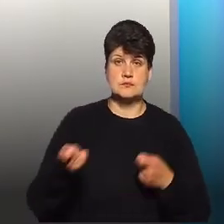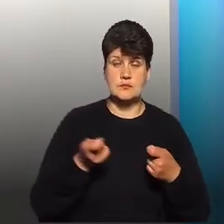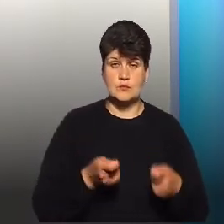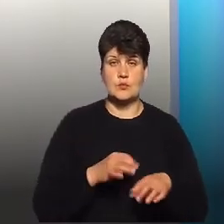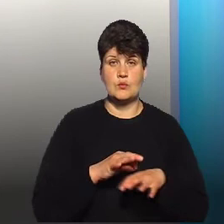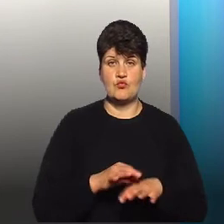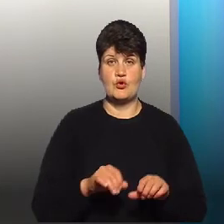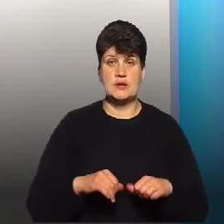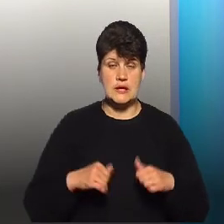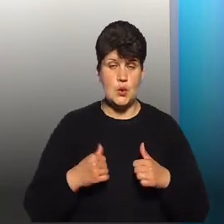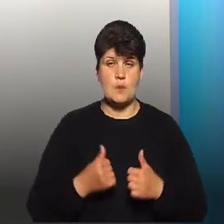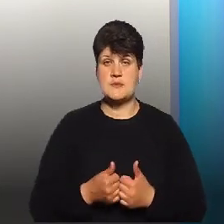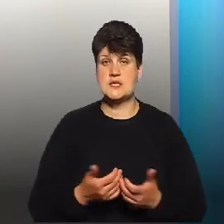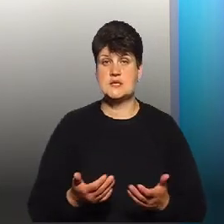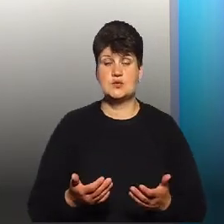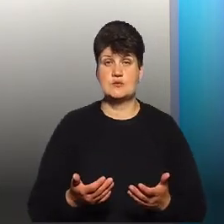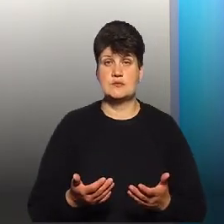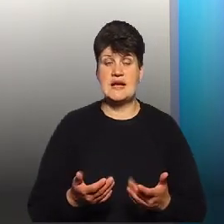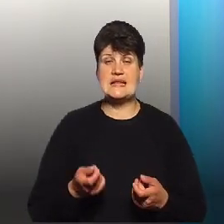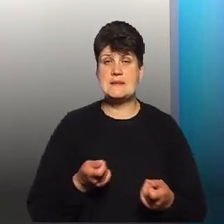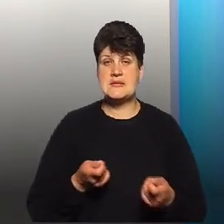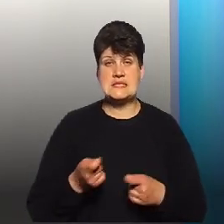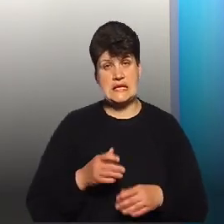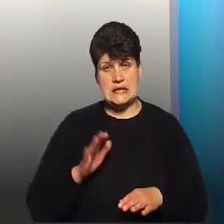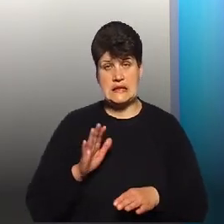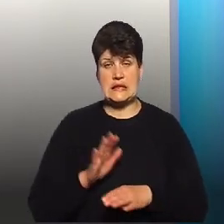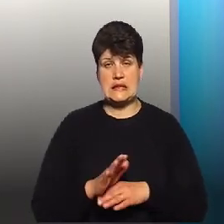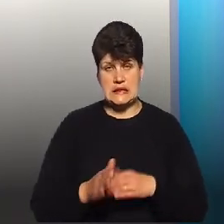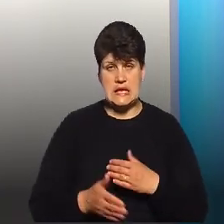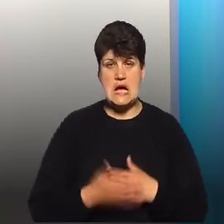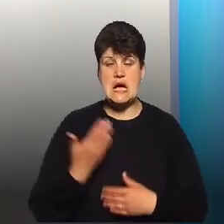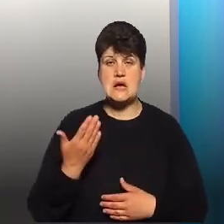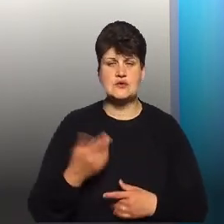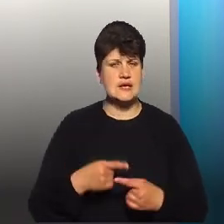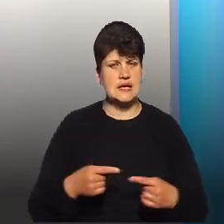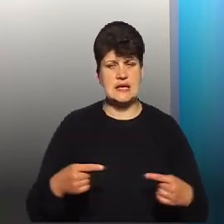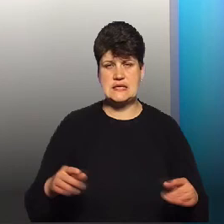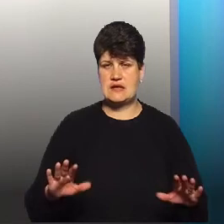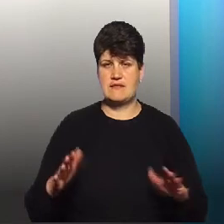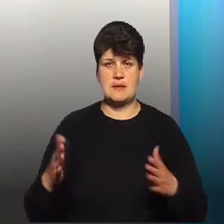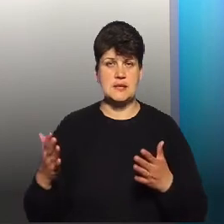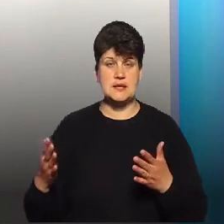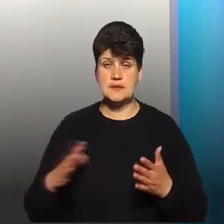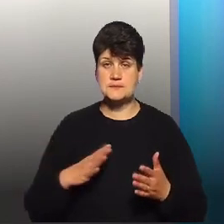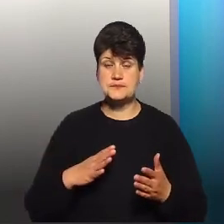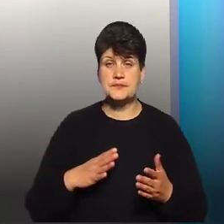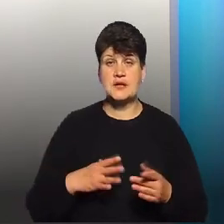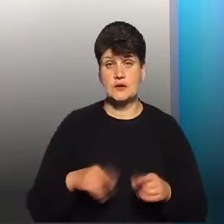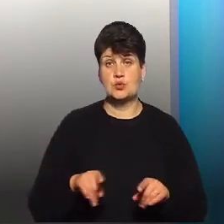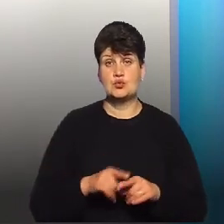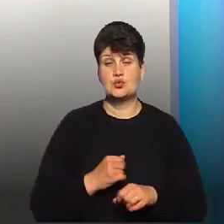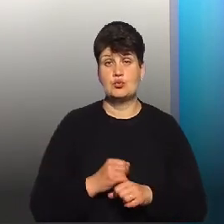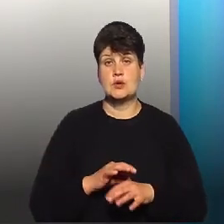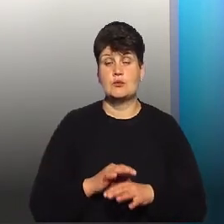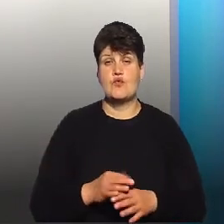комісію, адміністративно наказували, і випадки різні. Так що таким чином робота проводилась.